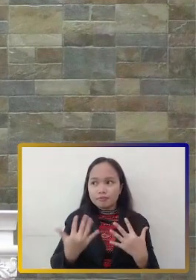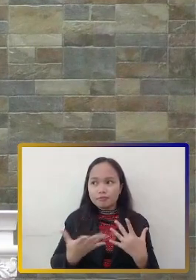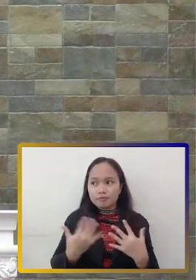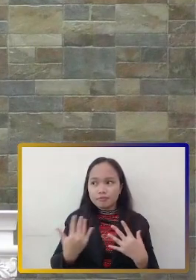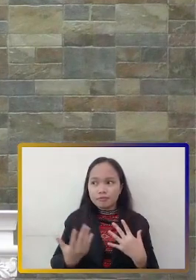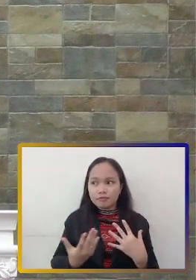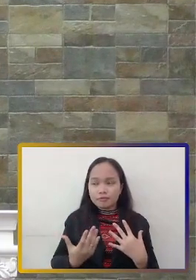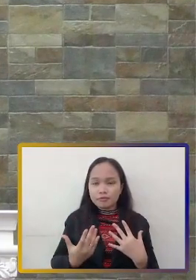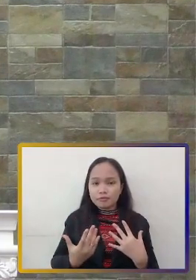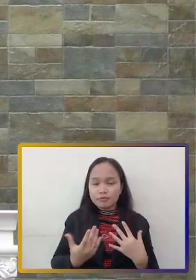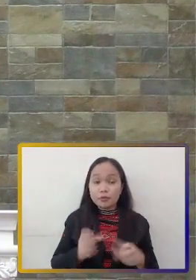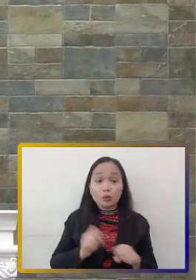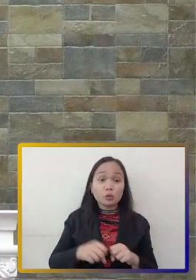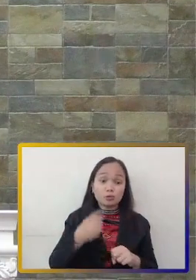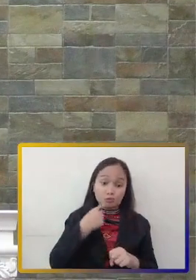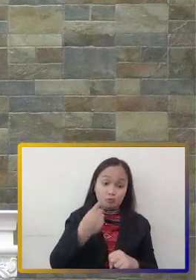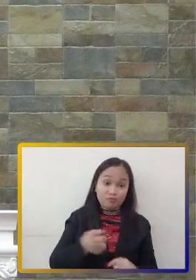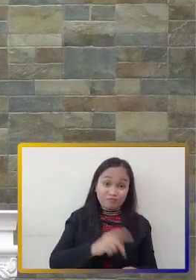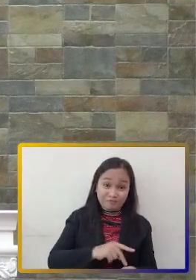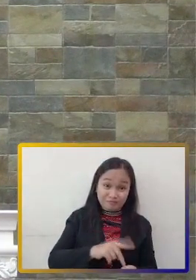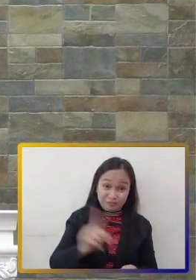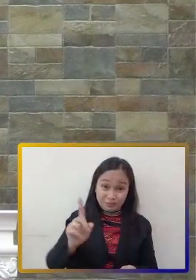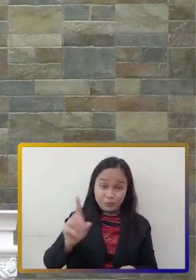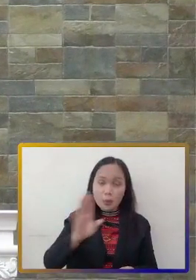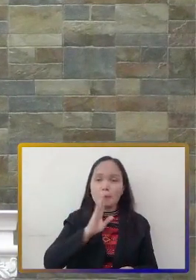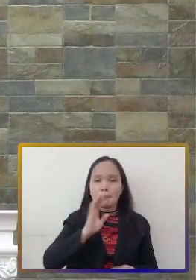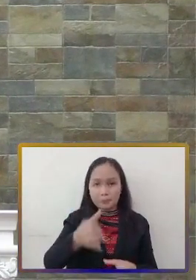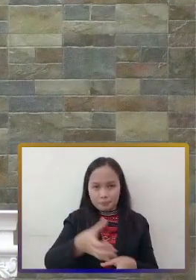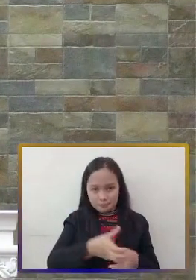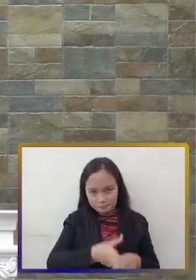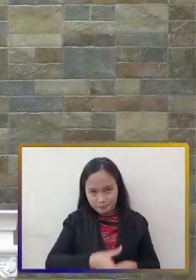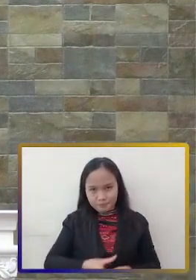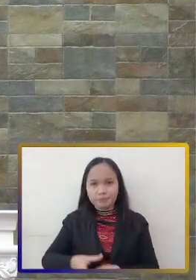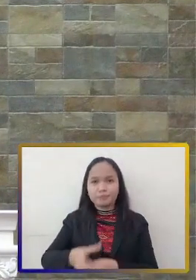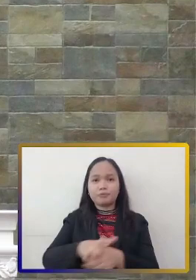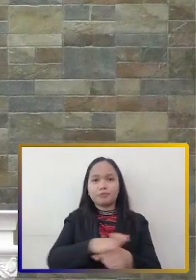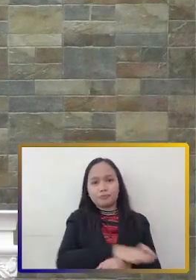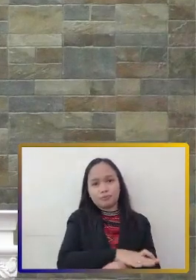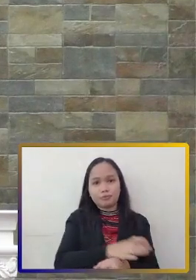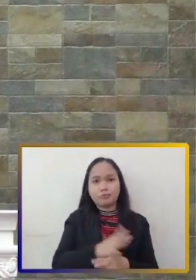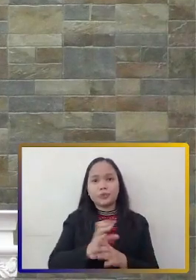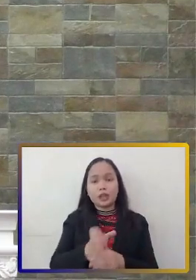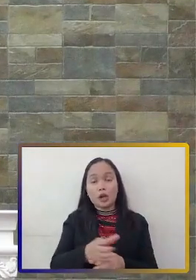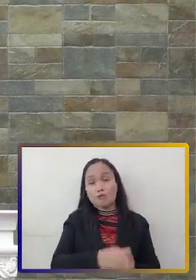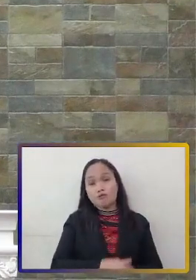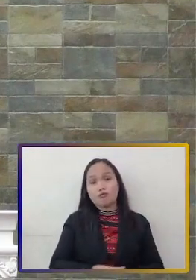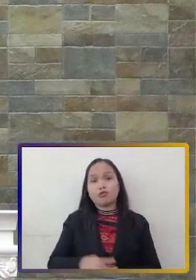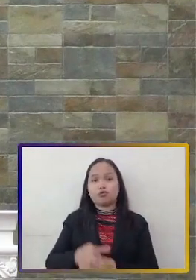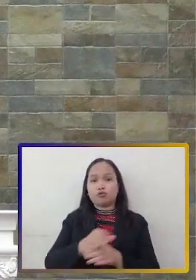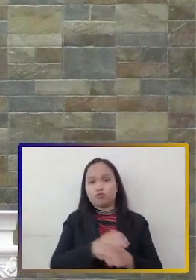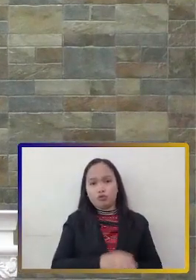Alright? So sabi ni Paul, be careful. Be careful. Kapatid,